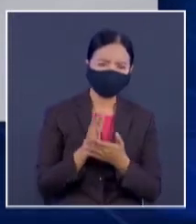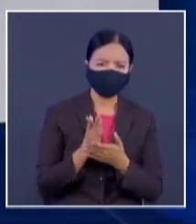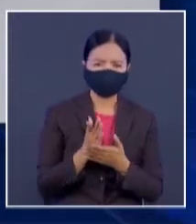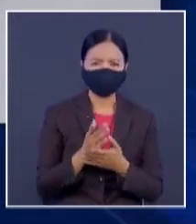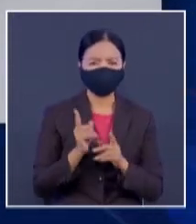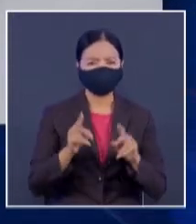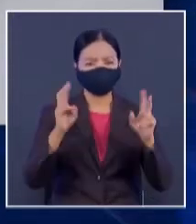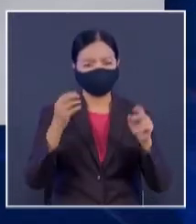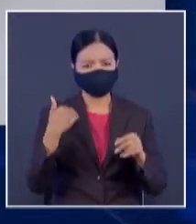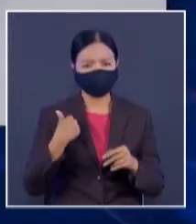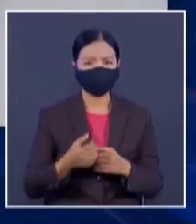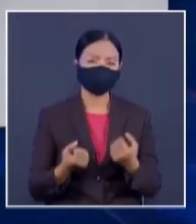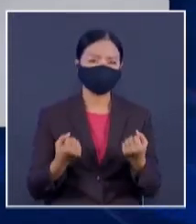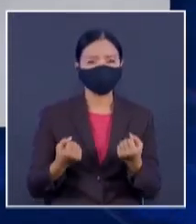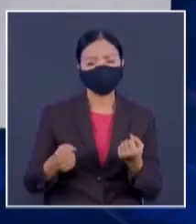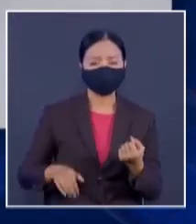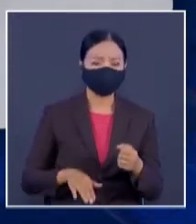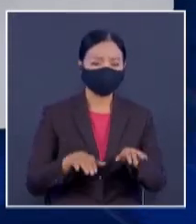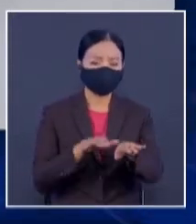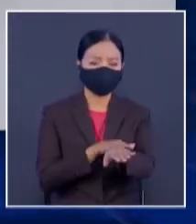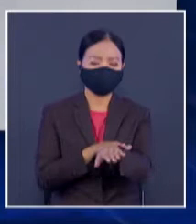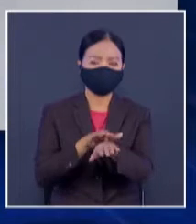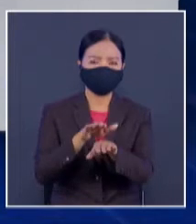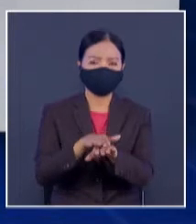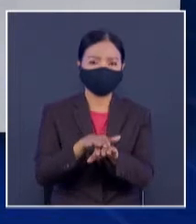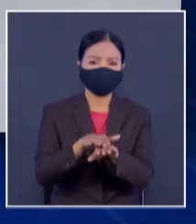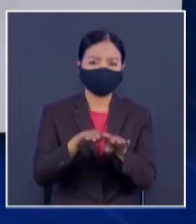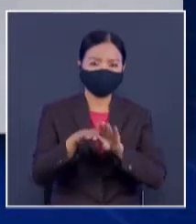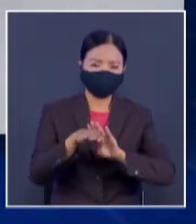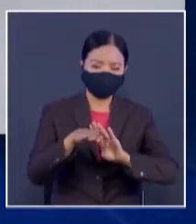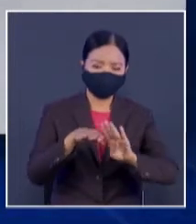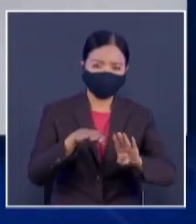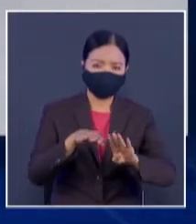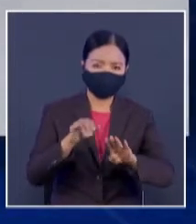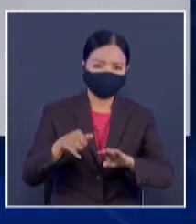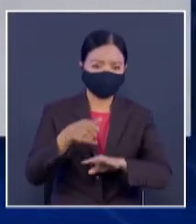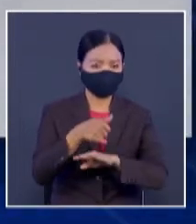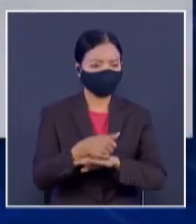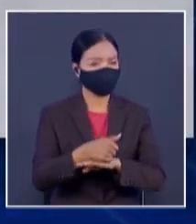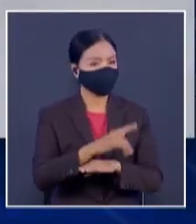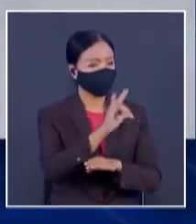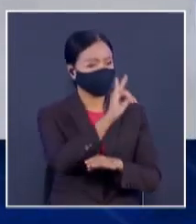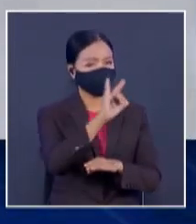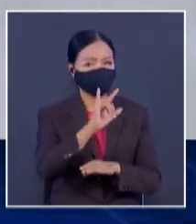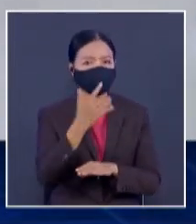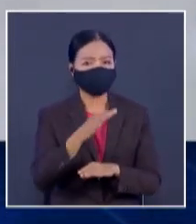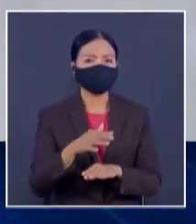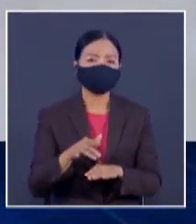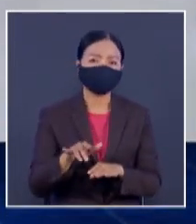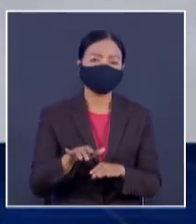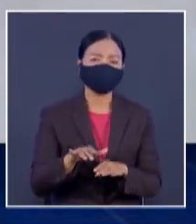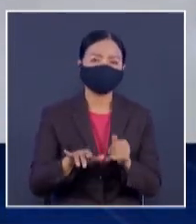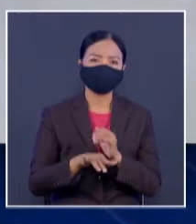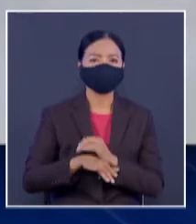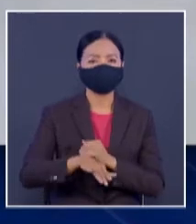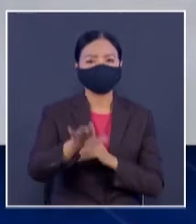ายเป็นประเด็นเกิดขึ้น ก็ไปจอดรถแบบนี้เนี่ยไม่ได้จอดรถบนทางถนนธรรมดาทางถนนก็ห้ามจอดอยู่แล้วนะครับ ทางด่วนก็ห้ามจอด นี่บนท